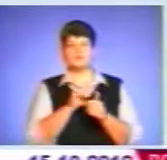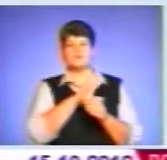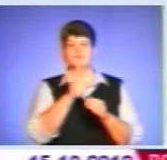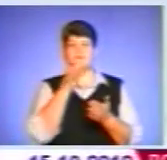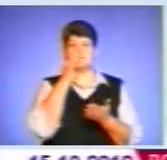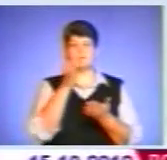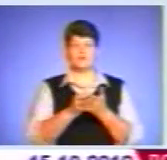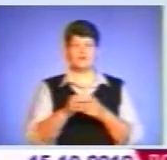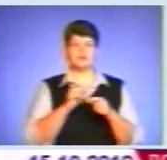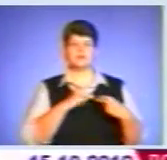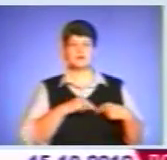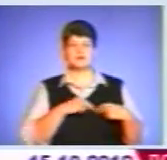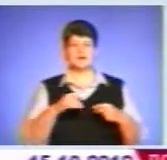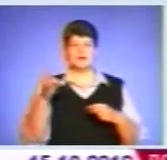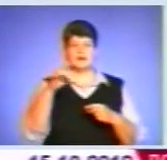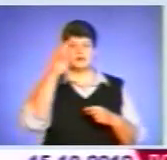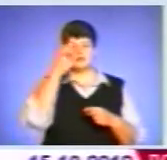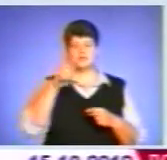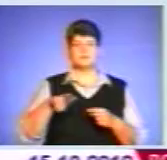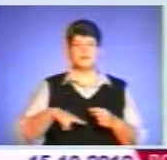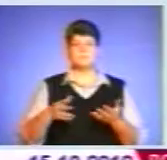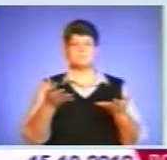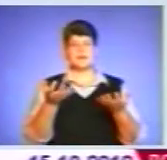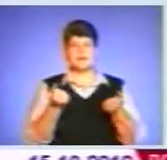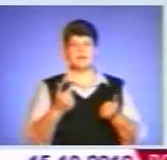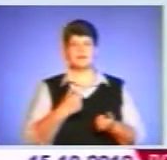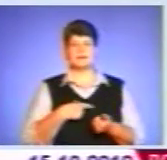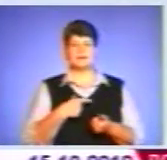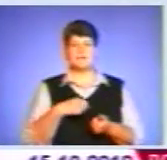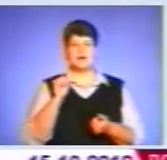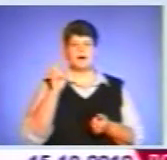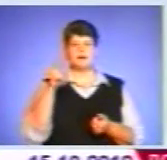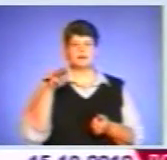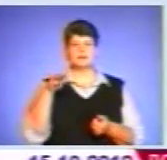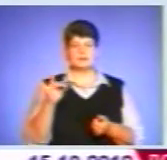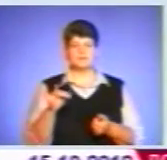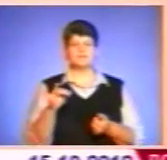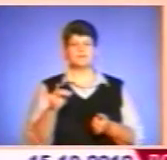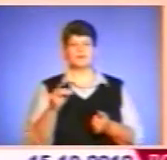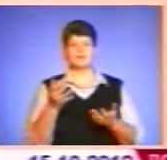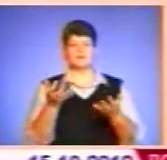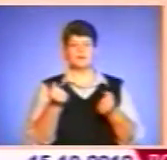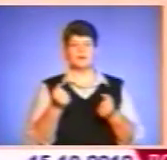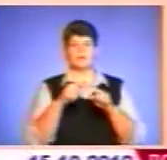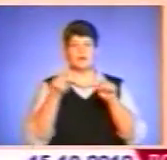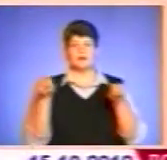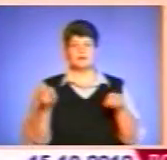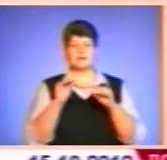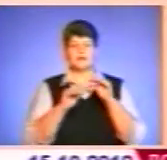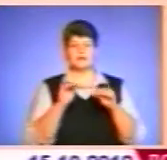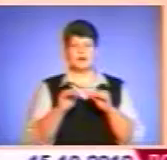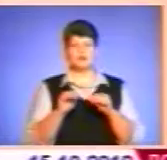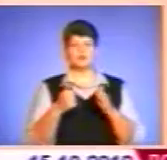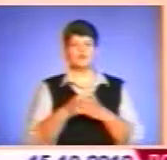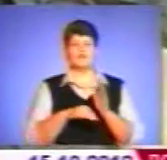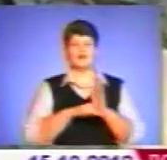відповідальні працівники районних державних адміністрацій прийняли на себе акти прийому-передачі цих веб-обладнання. До Верховної Ради України з